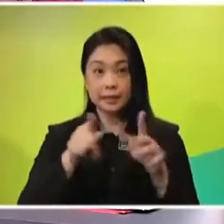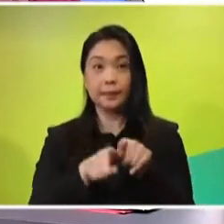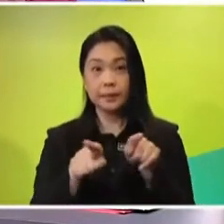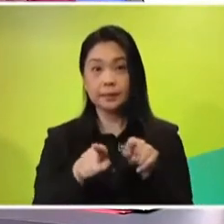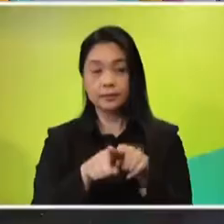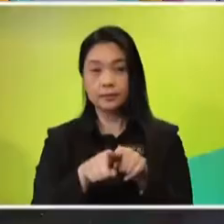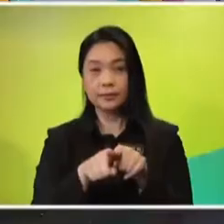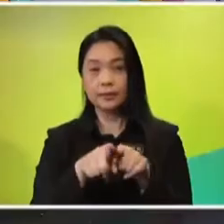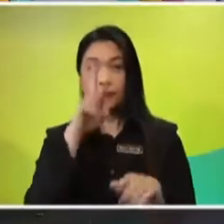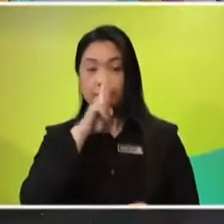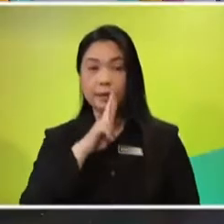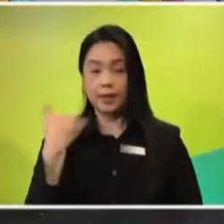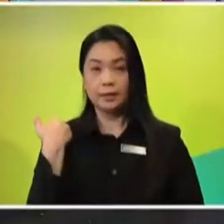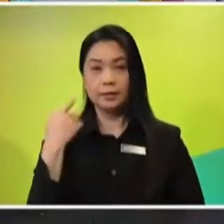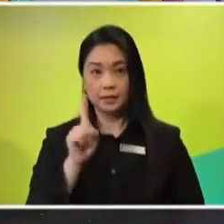pecahan yang berwarna merah. Ada